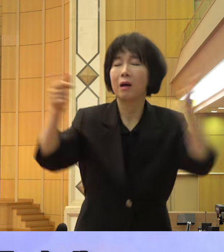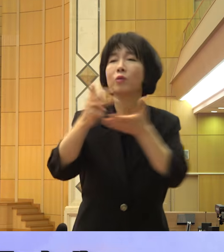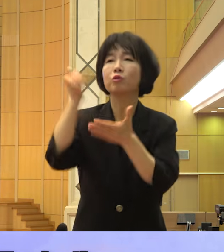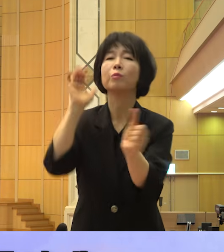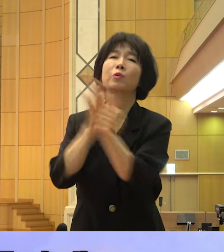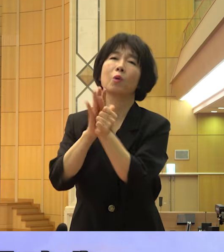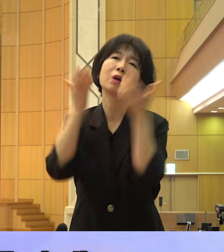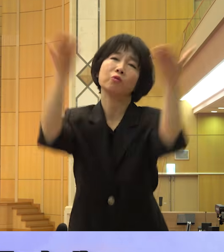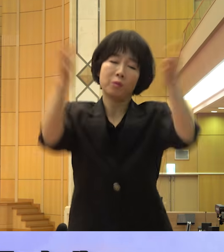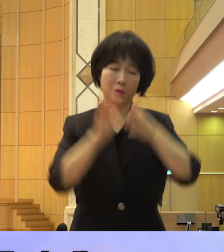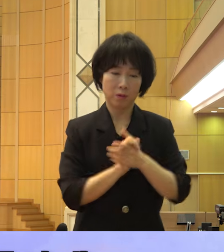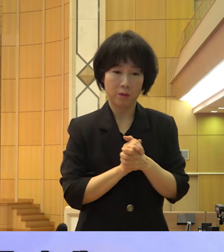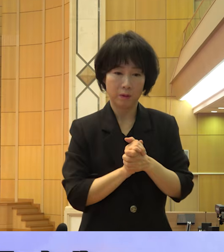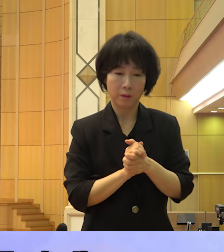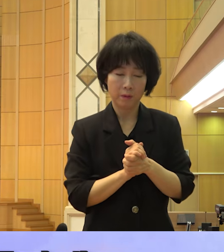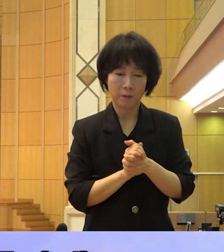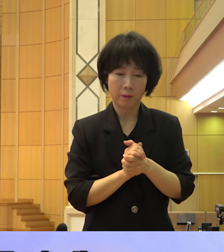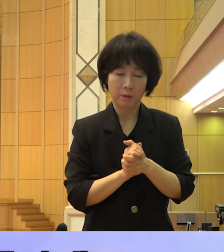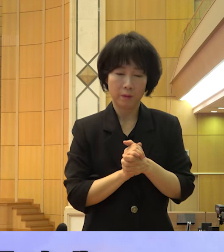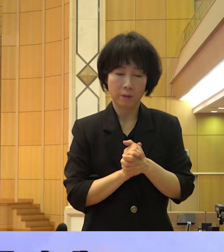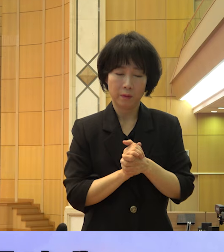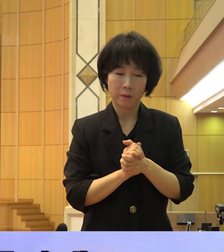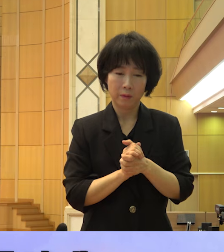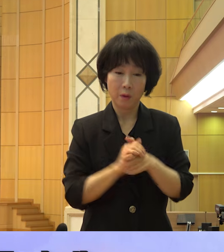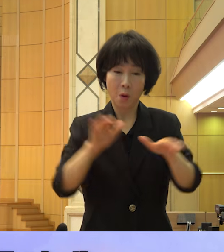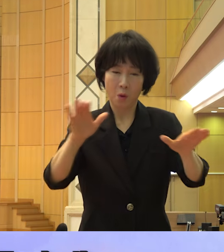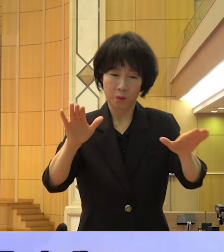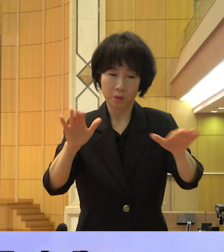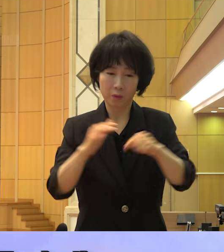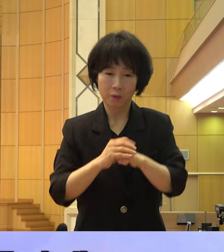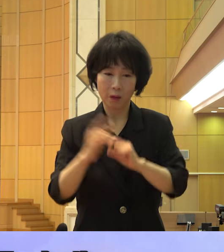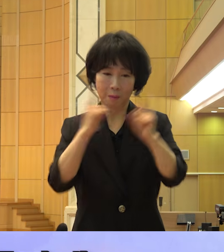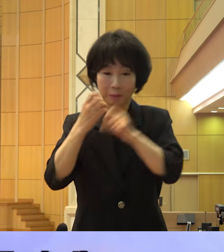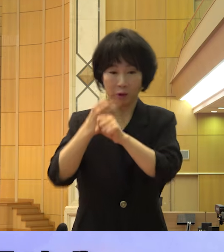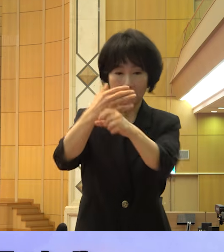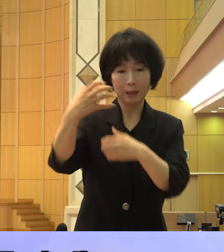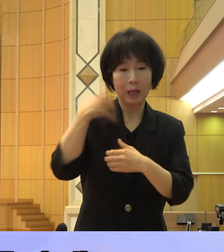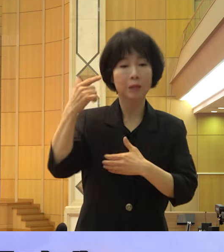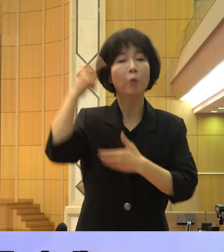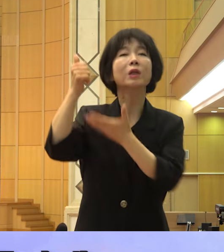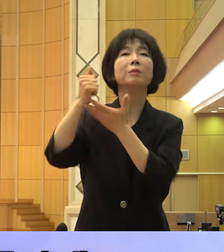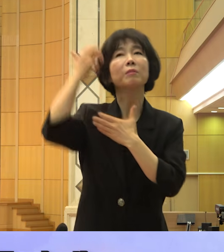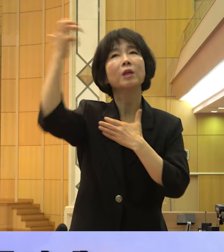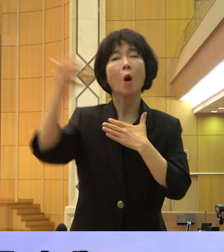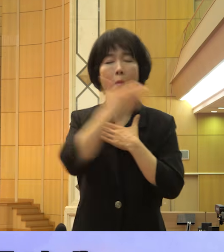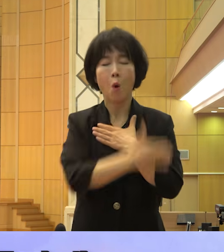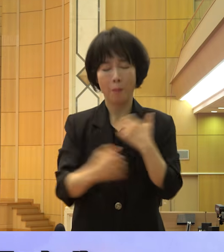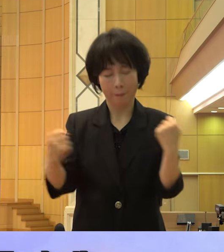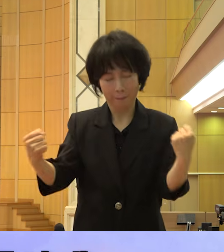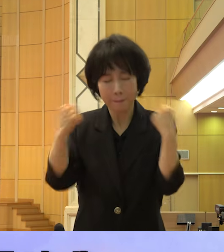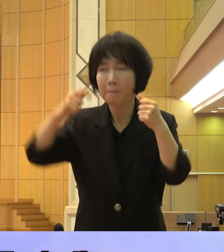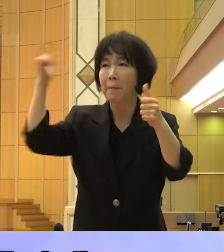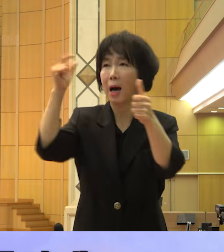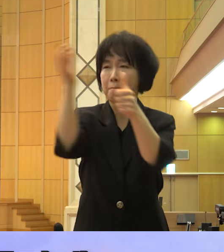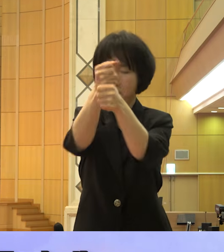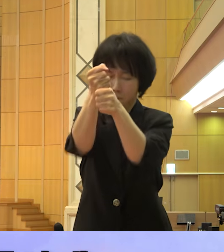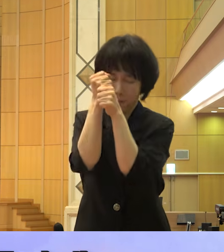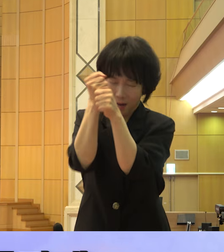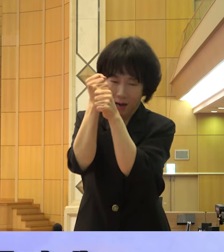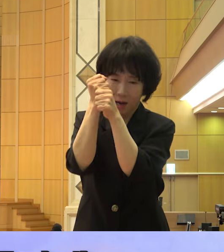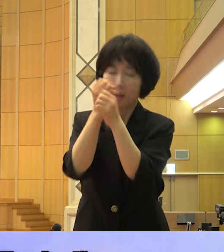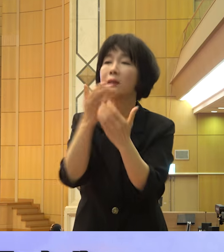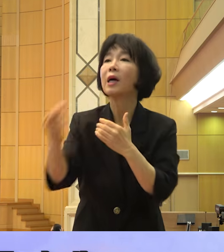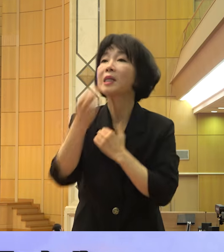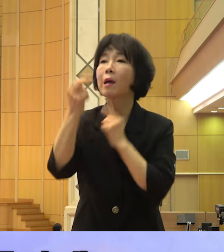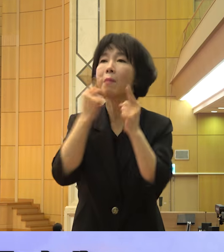주님께서 역사하여 주시옵소서. 오늘도 말씀을 전하시는 담임 목사님 영권에 강건하게 붙잡아 주시옵시고